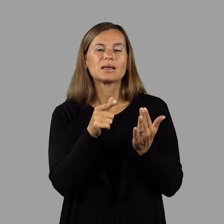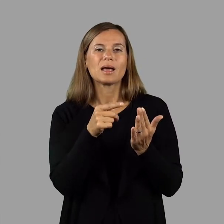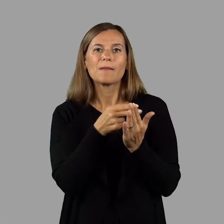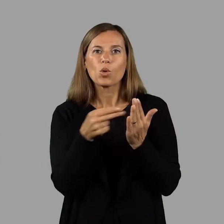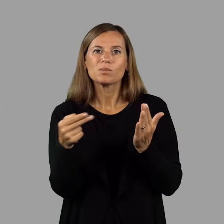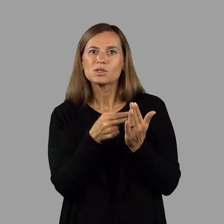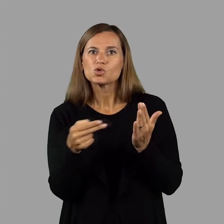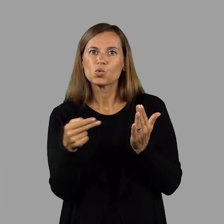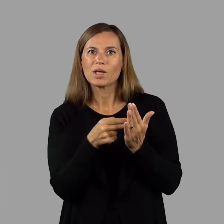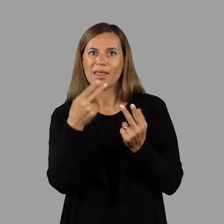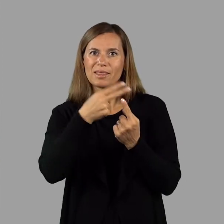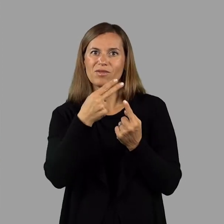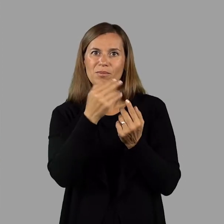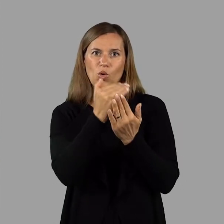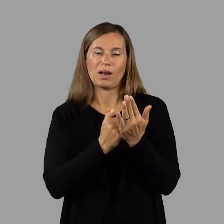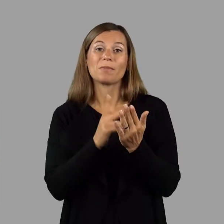TV program v živo.